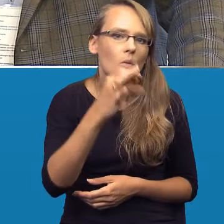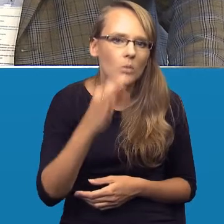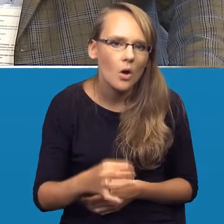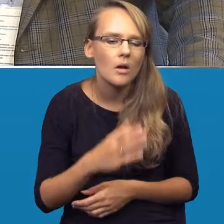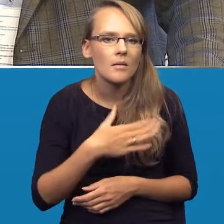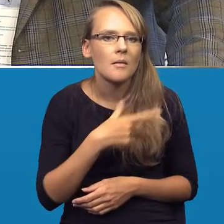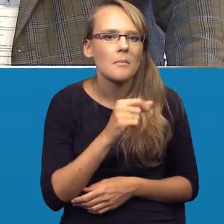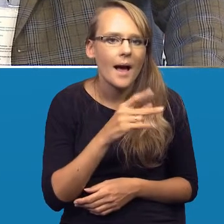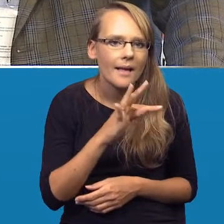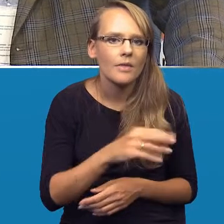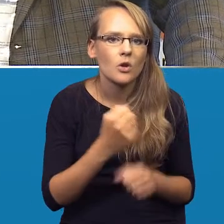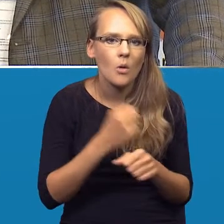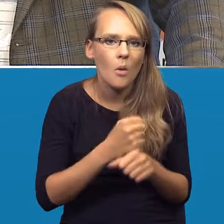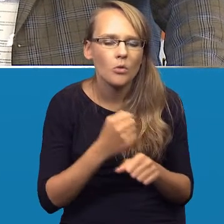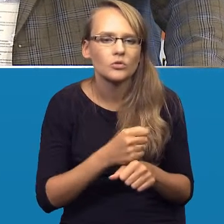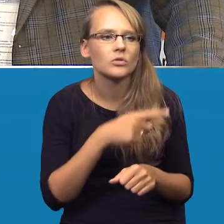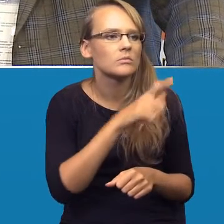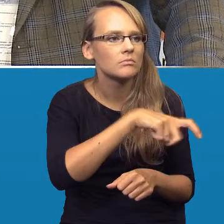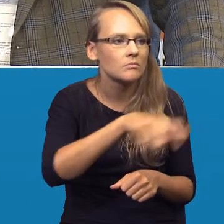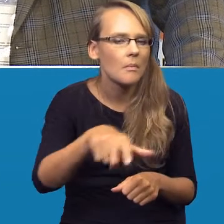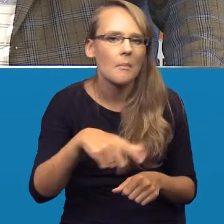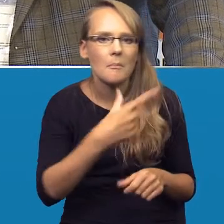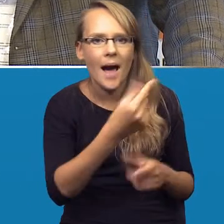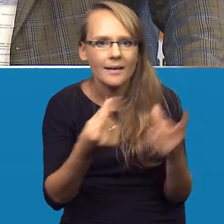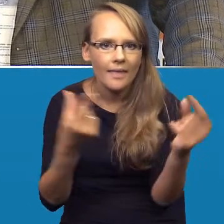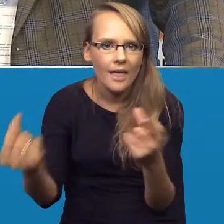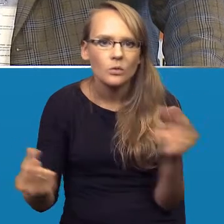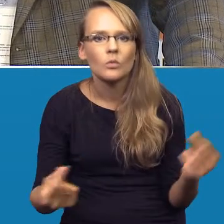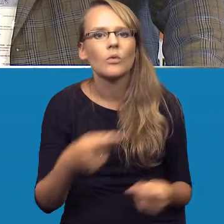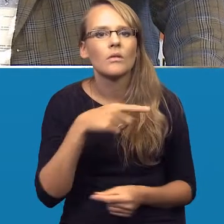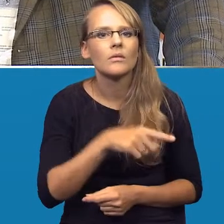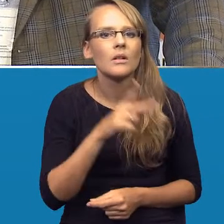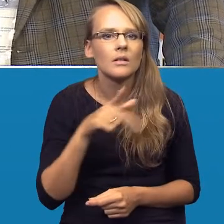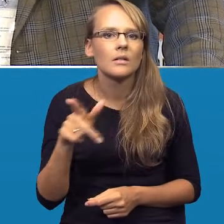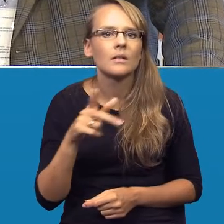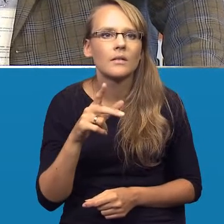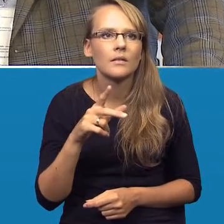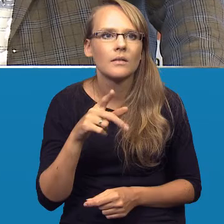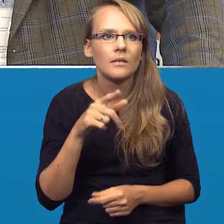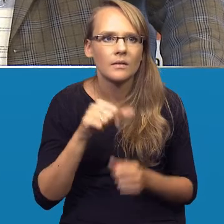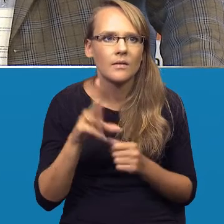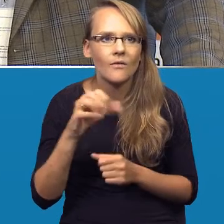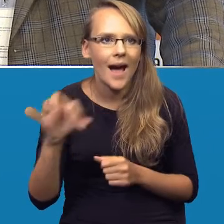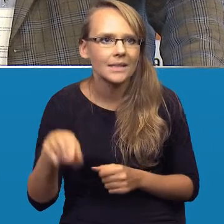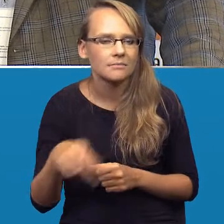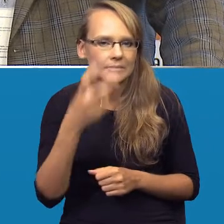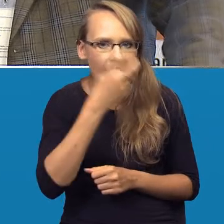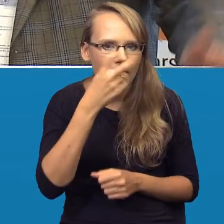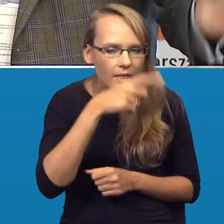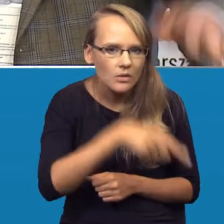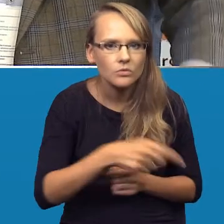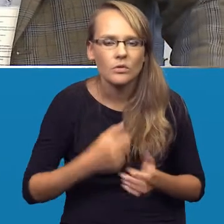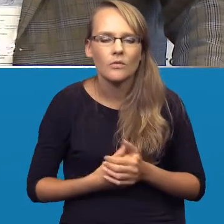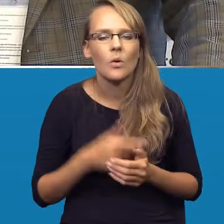pakiety robocze rozpisane partnerów. Zainteresował się tym konsorcjum BASF, VTT, tak więc tutaj dzięki